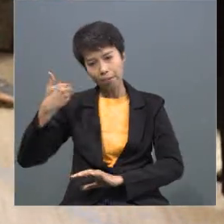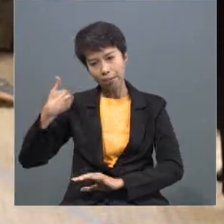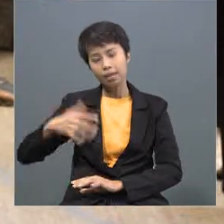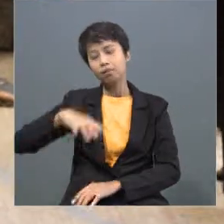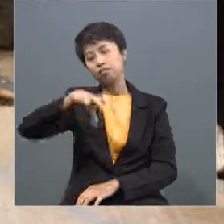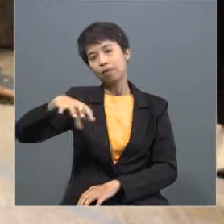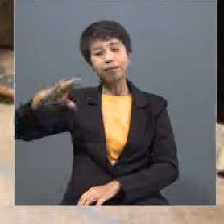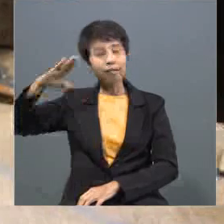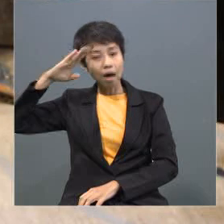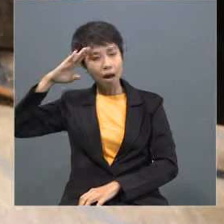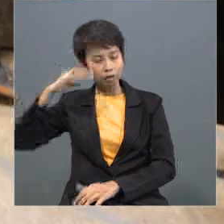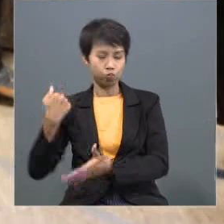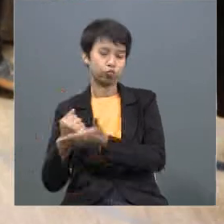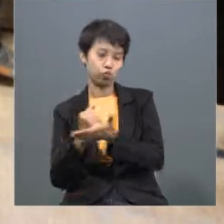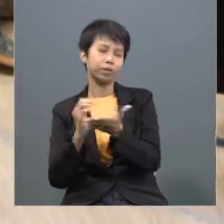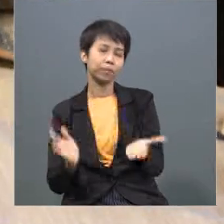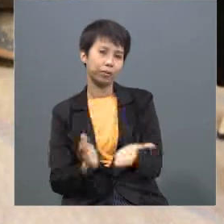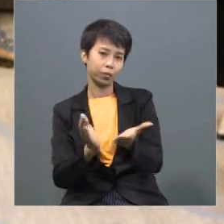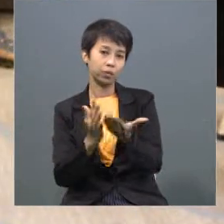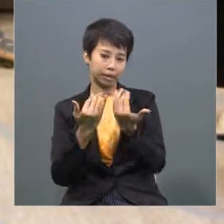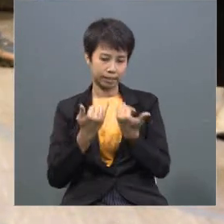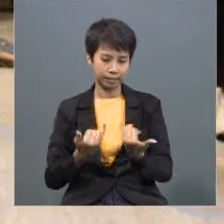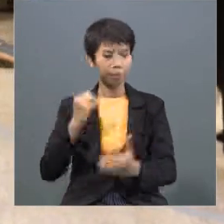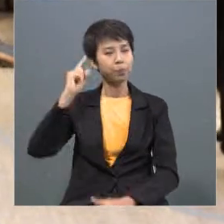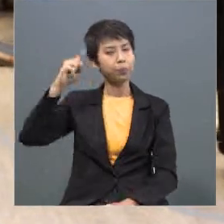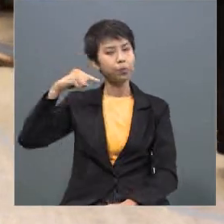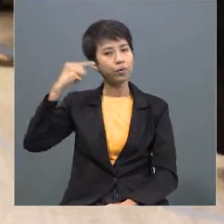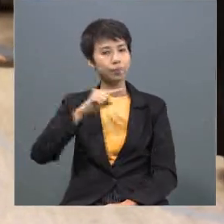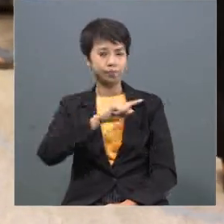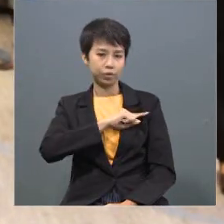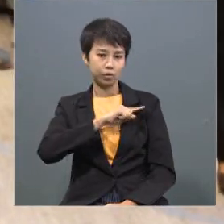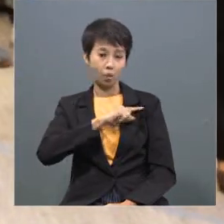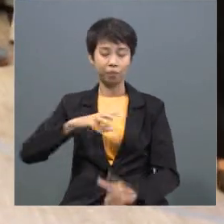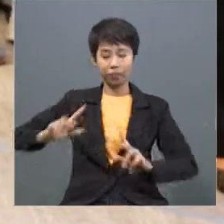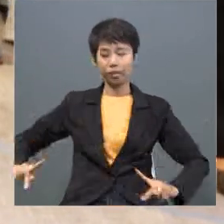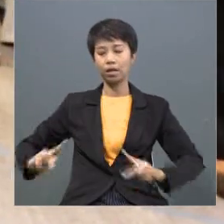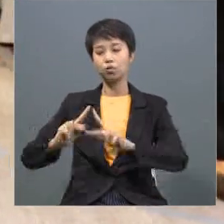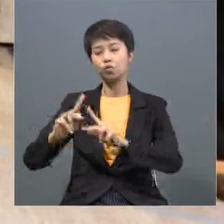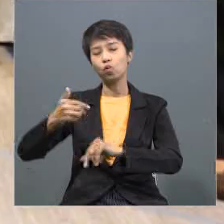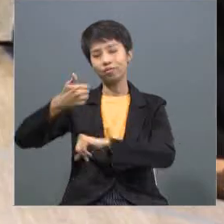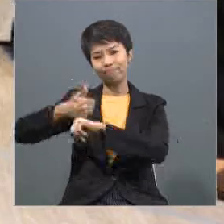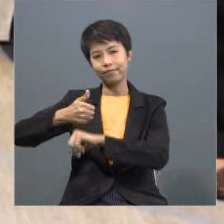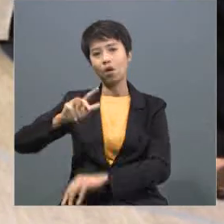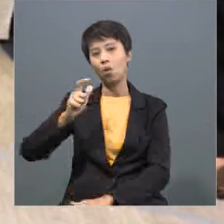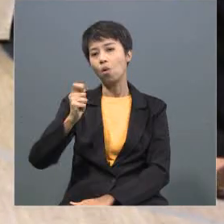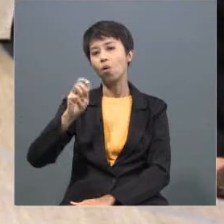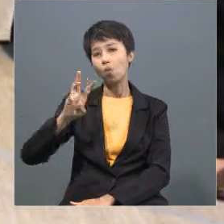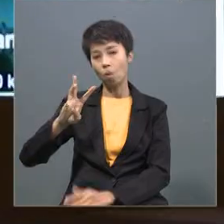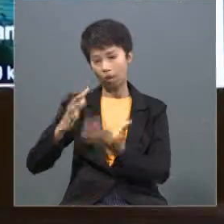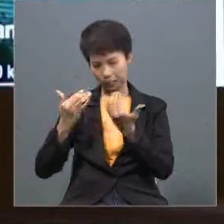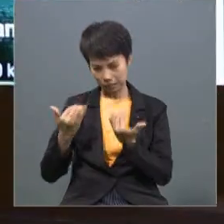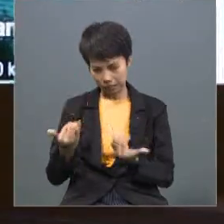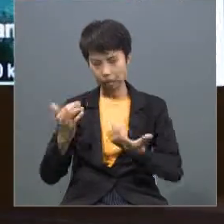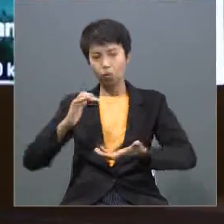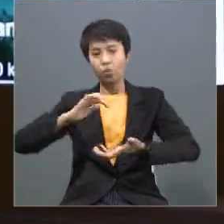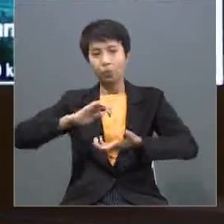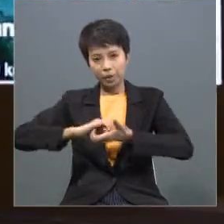ที่เกี่ยวข้องครับซึ่งเรื่องนี้นางสาวศุภมาศอิสระภักดีรัฐมนตรีอวก็บอกครับว่าความร่วมมือครั้งนี้จะมีการใช้ประโยชน์